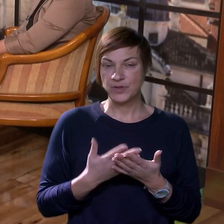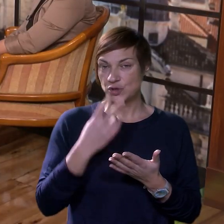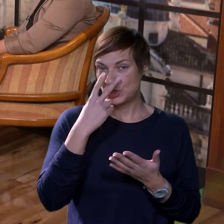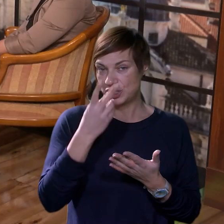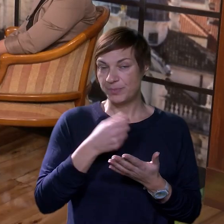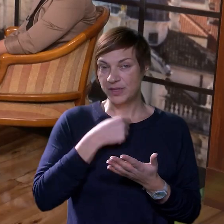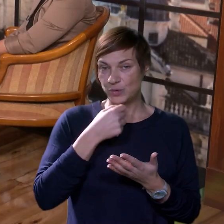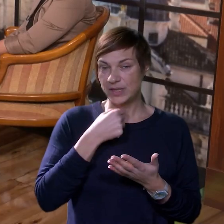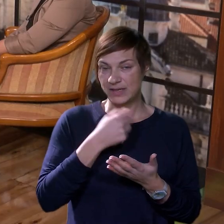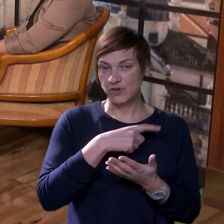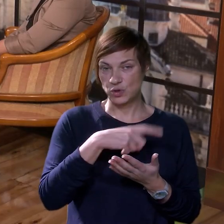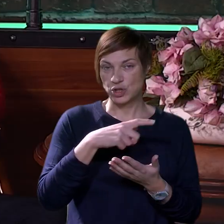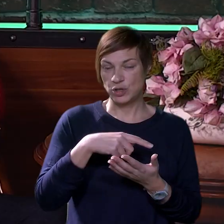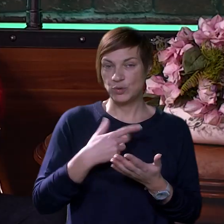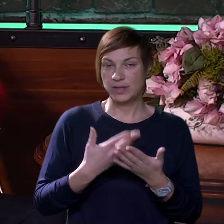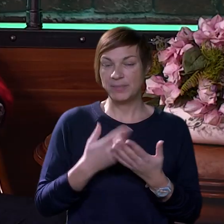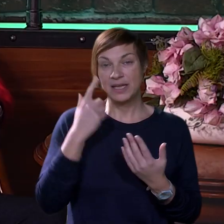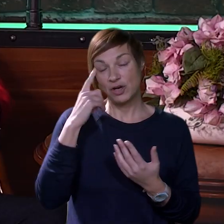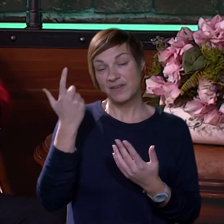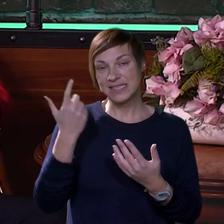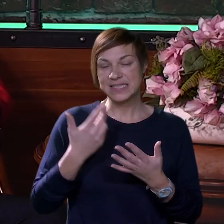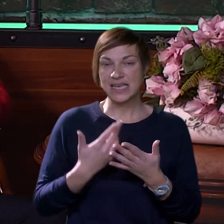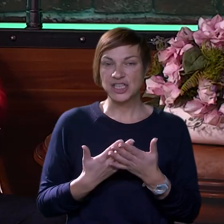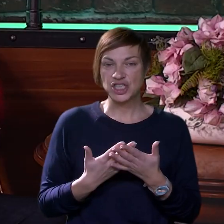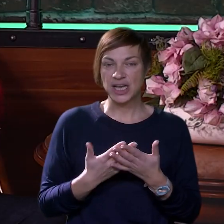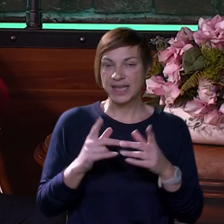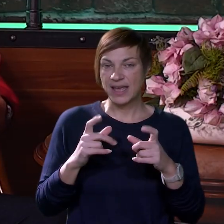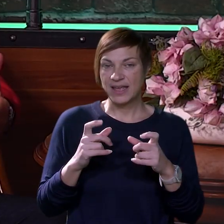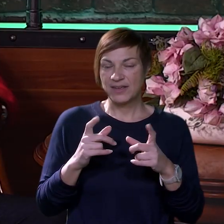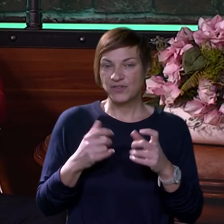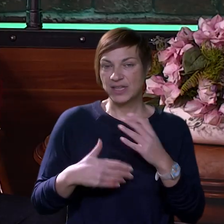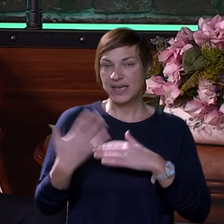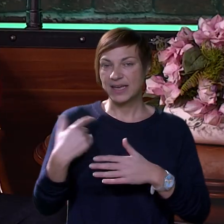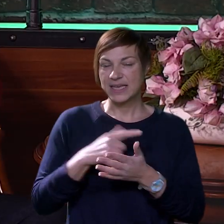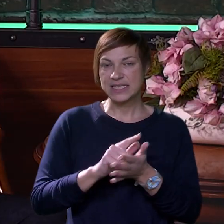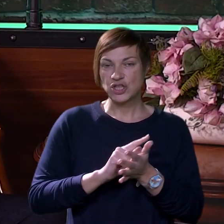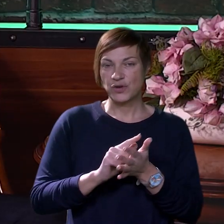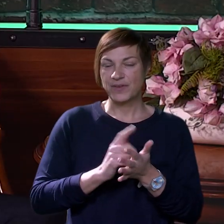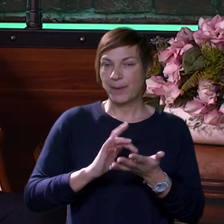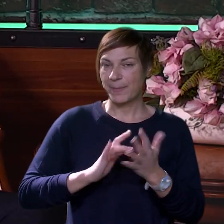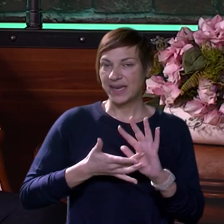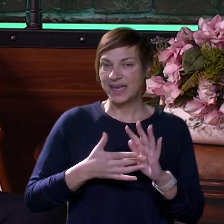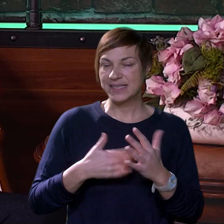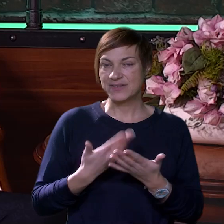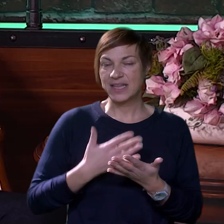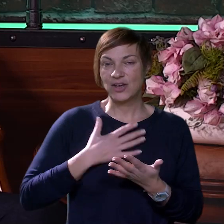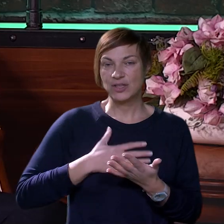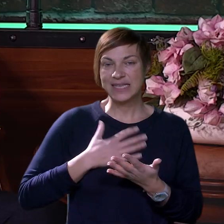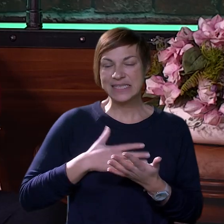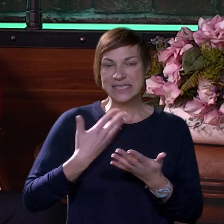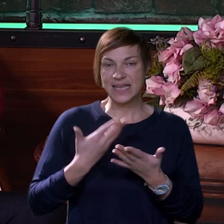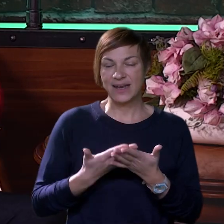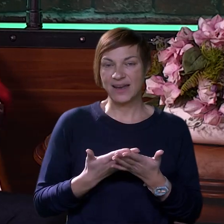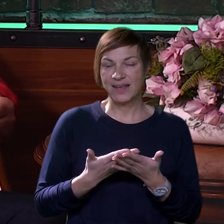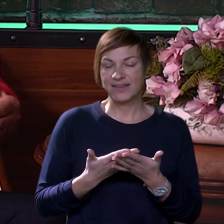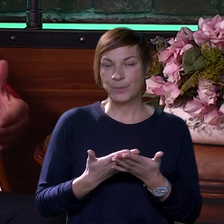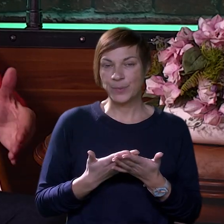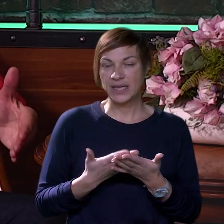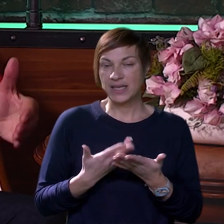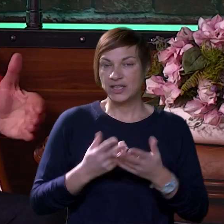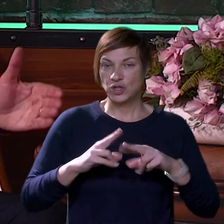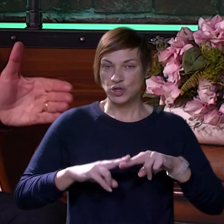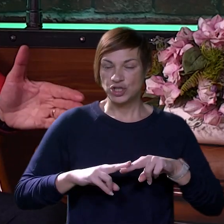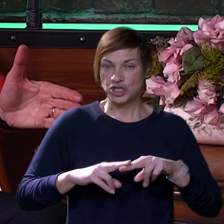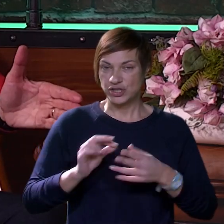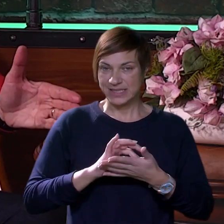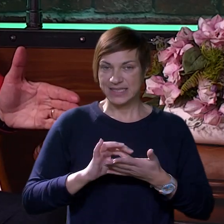To će biti u vidu intervjua sa tim ljudima i njihova sjećanja, fotografije iz tih doba i sve. Tako da se nadam da će to, ne nadam se, nego to